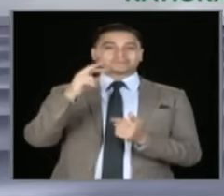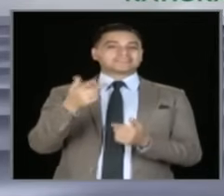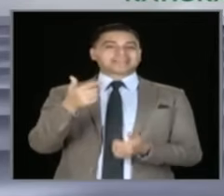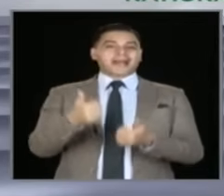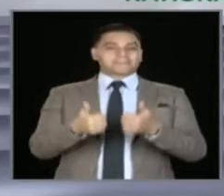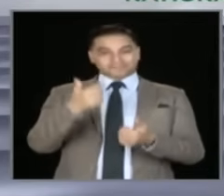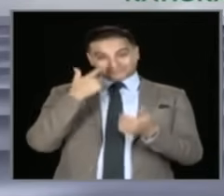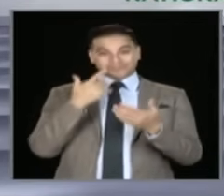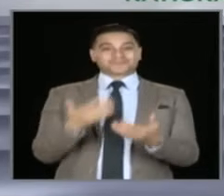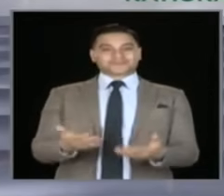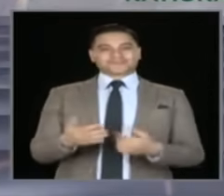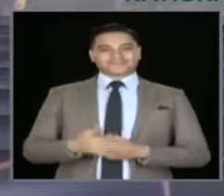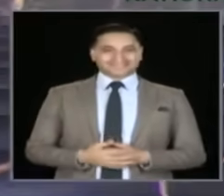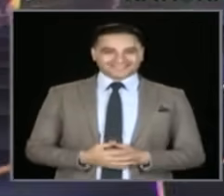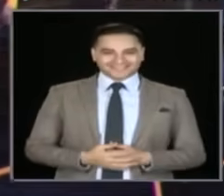لكام.